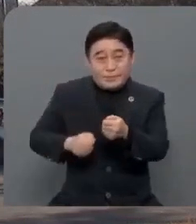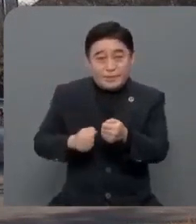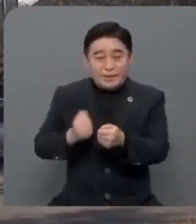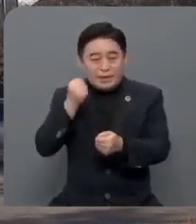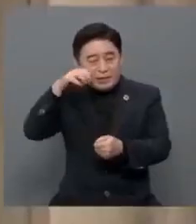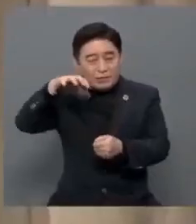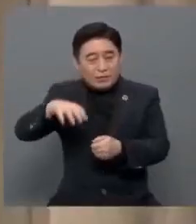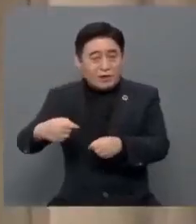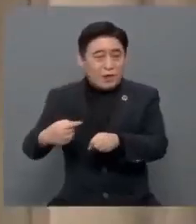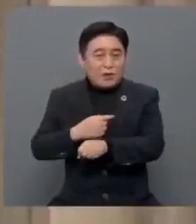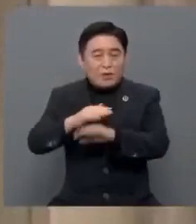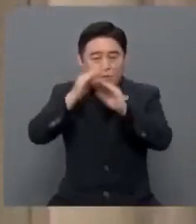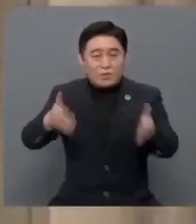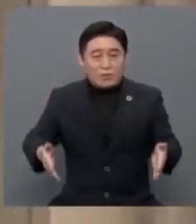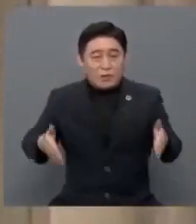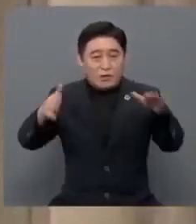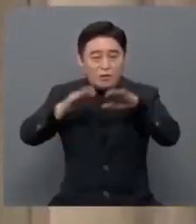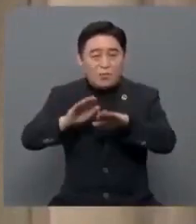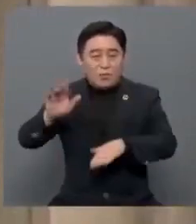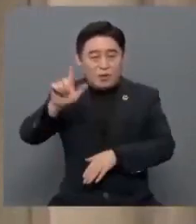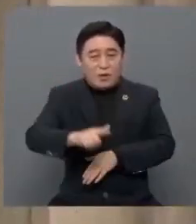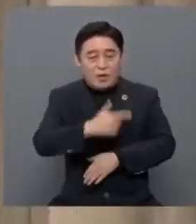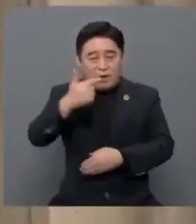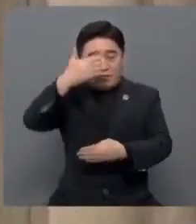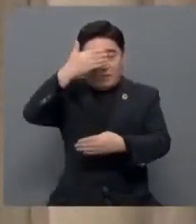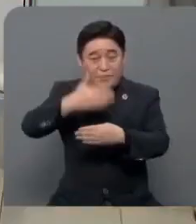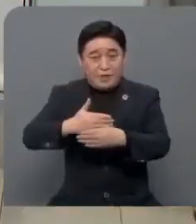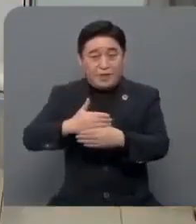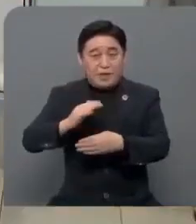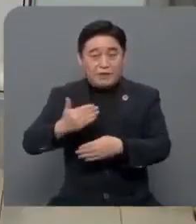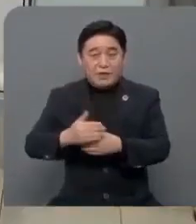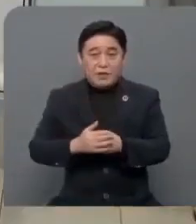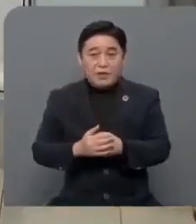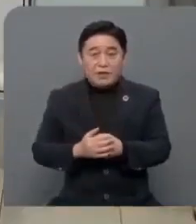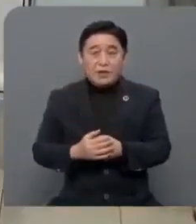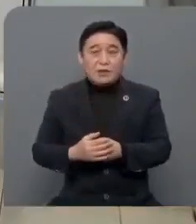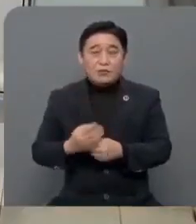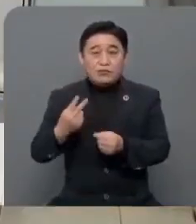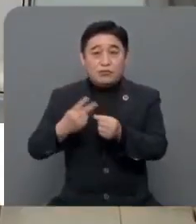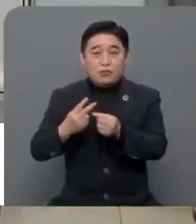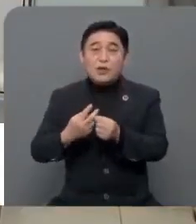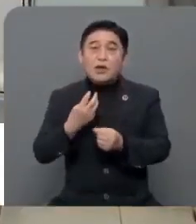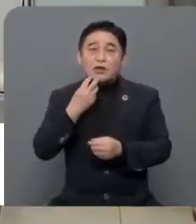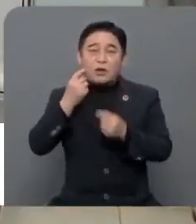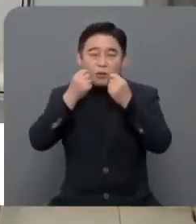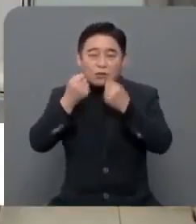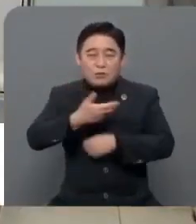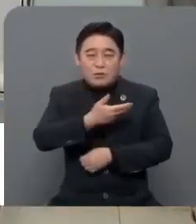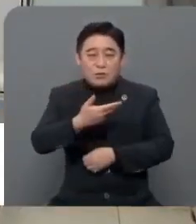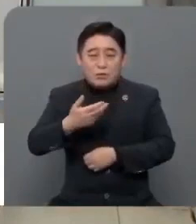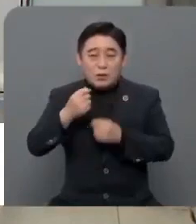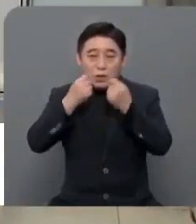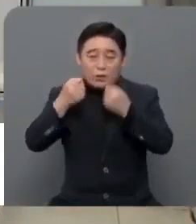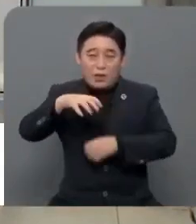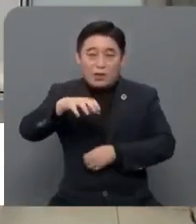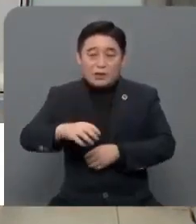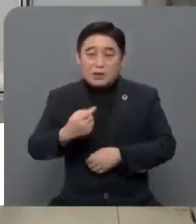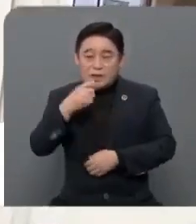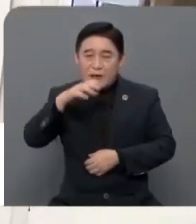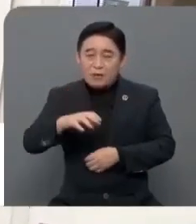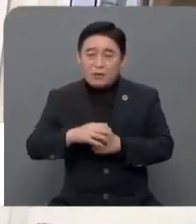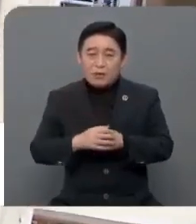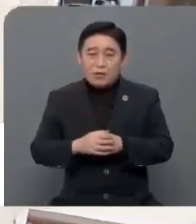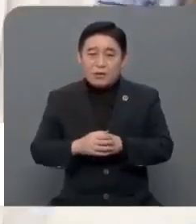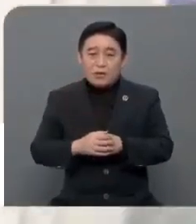기숙사를 제외한 모든 건물을 오늘 하루 폐쇄합니다. 다음은 서울 노량진학원 관련입니다. 전주에 사는